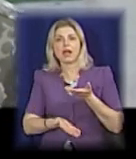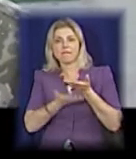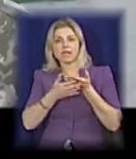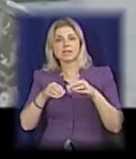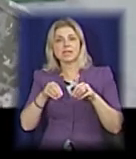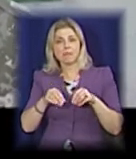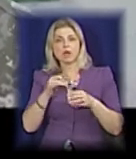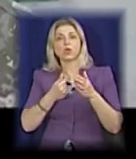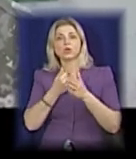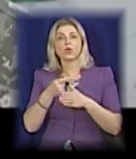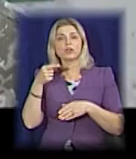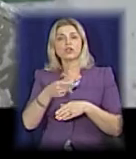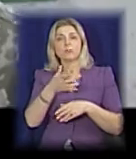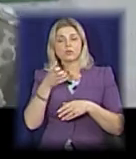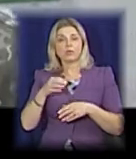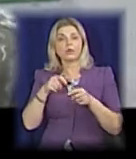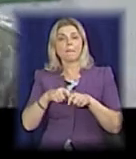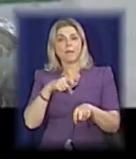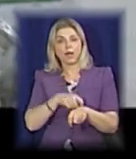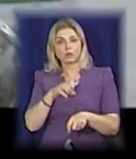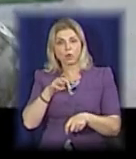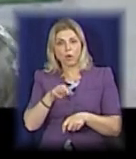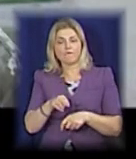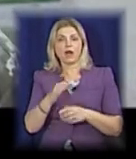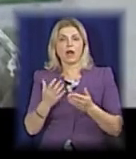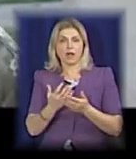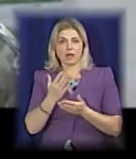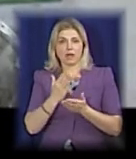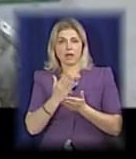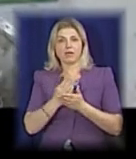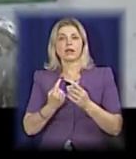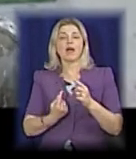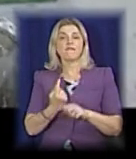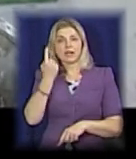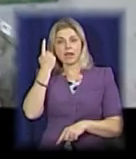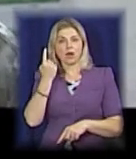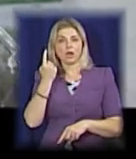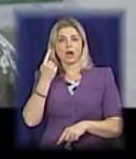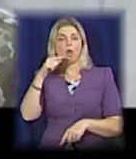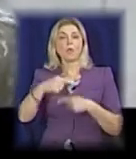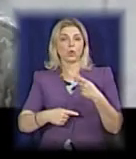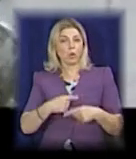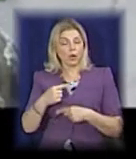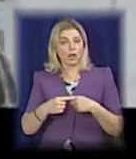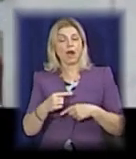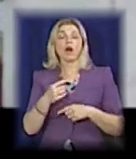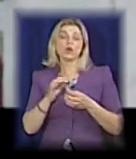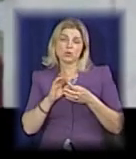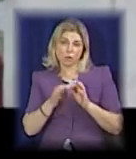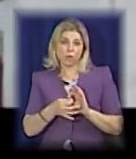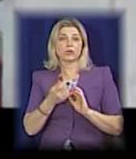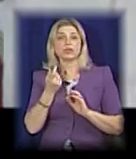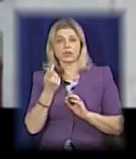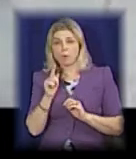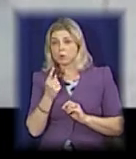1500 метрів йде вертикальна конвекція, вертикальні потоки. Дещо складніше, тому